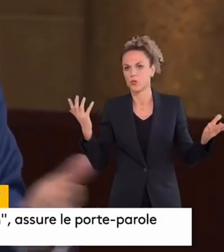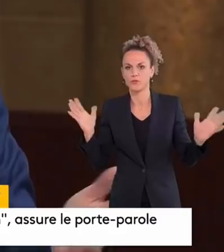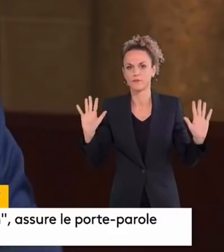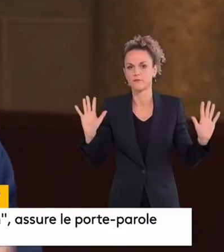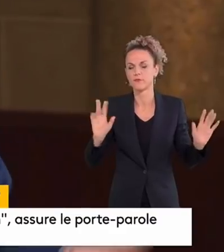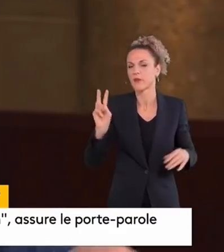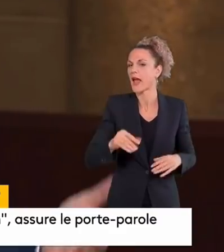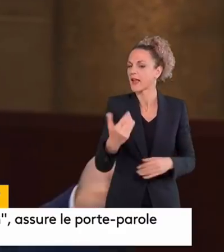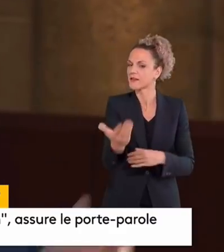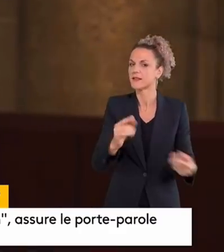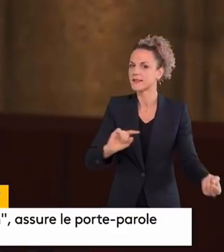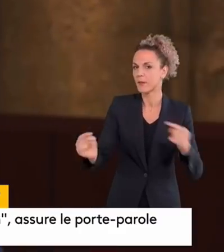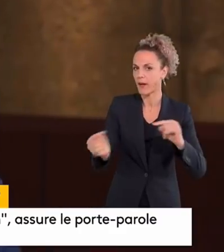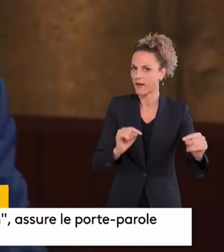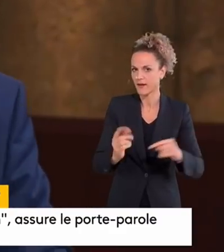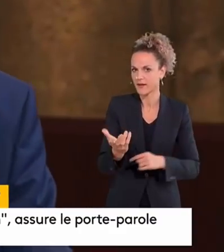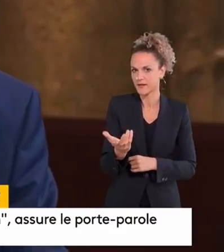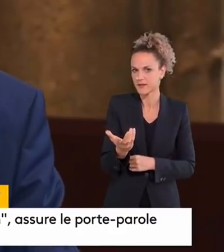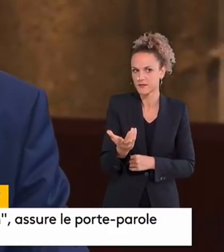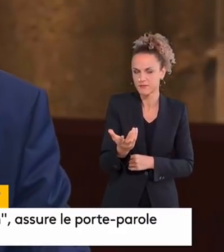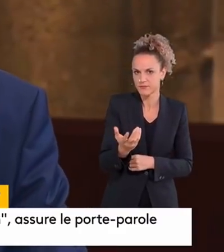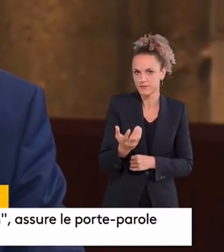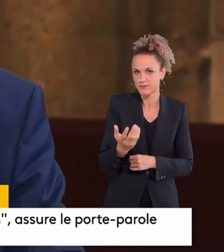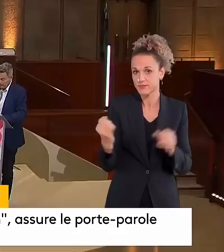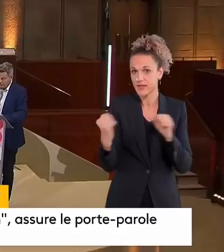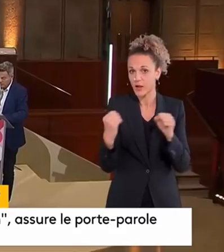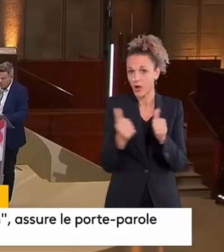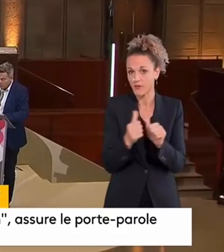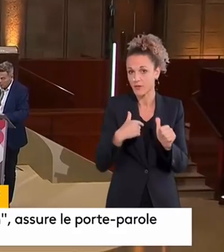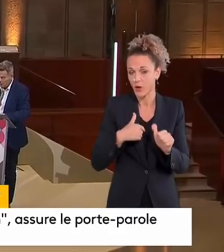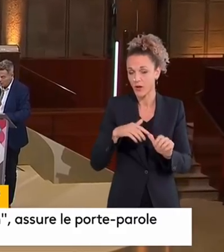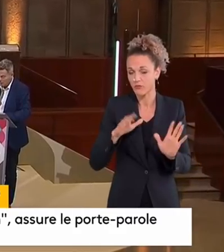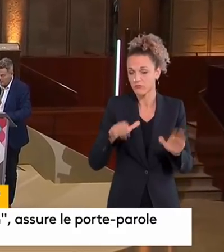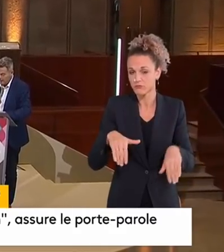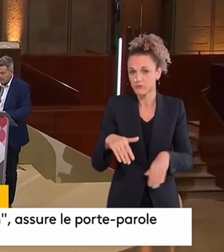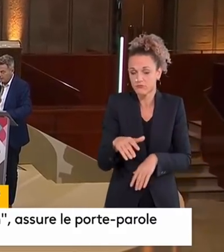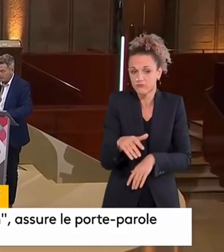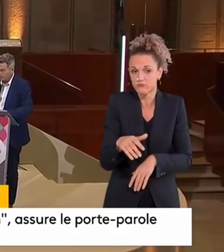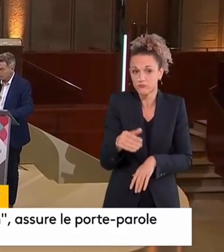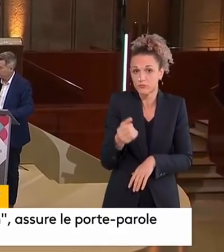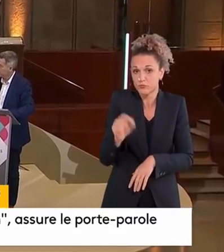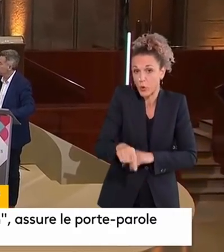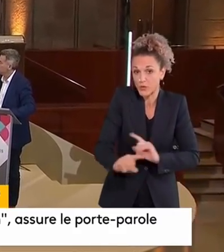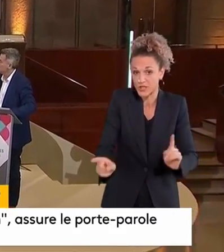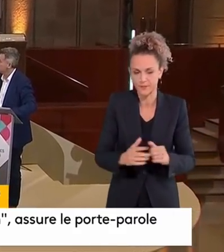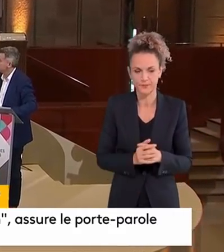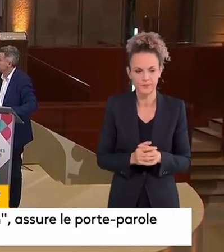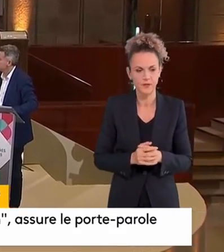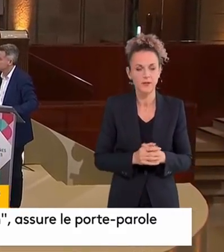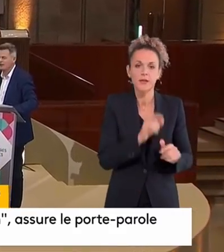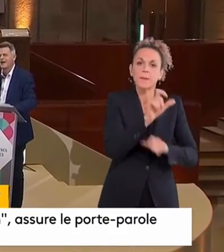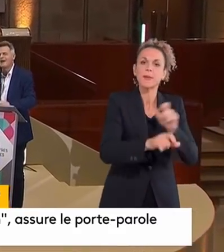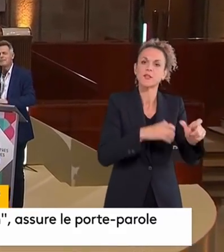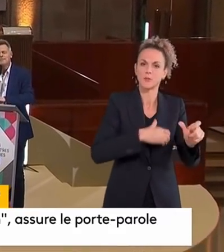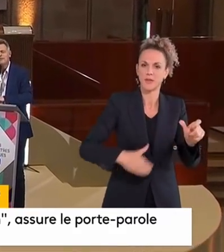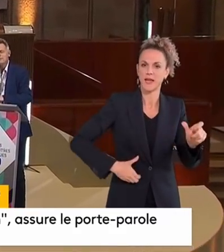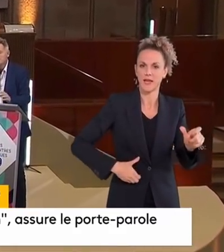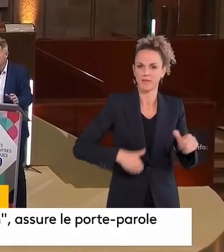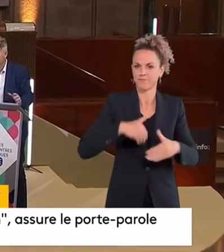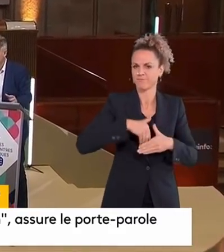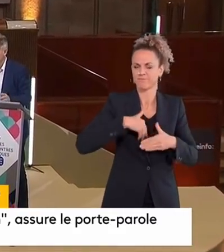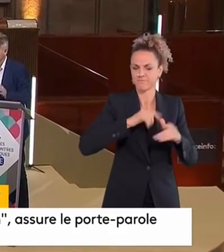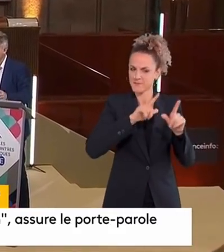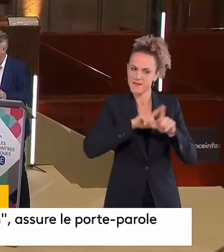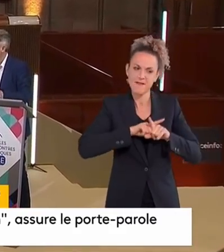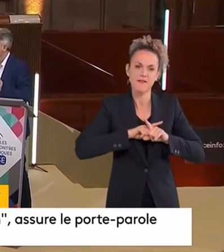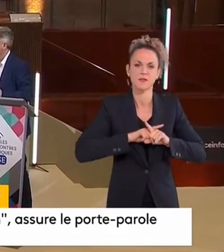C'est le débat, et on n'est pas obligé d'être d'accord avec moi. J'ai un profond respect pour les élus locaux. J'ai un